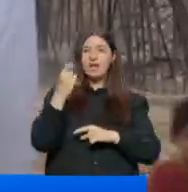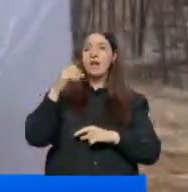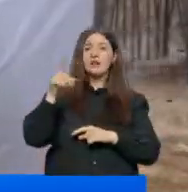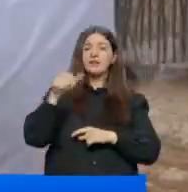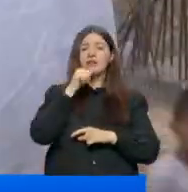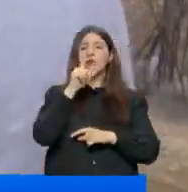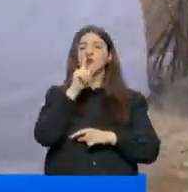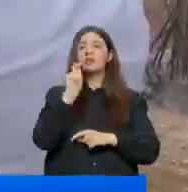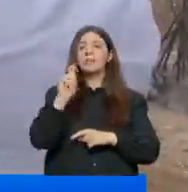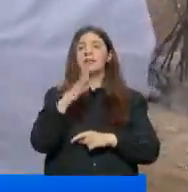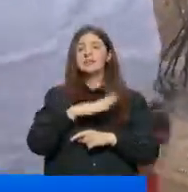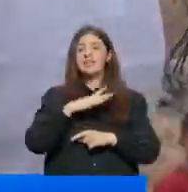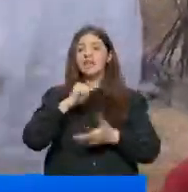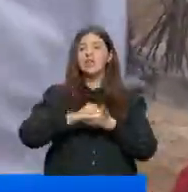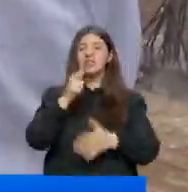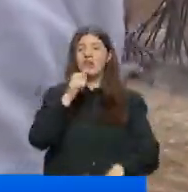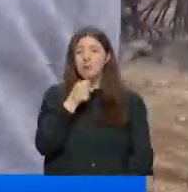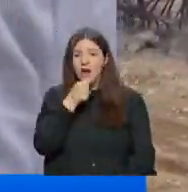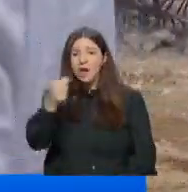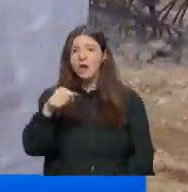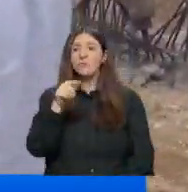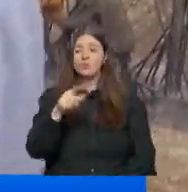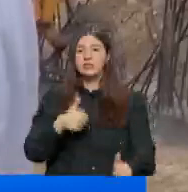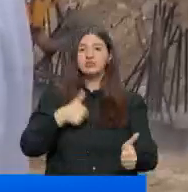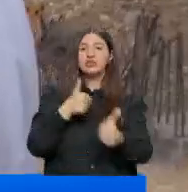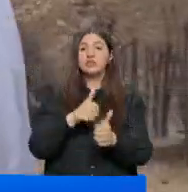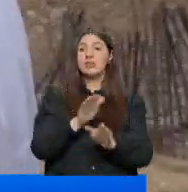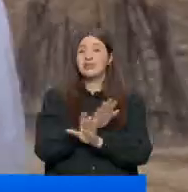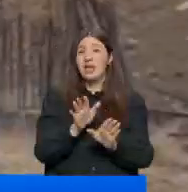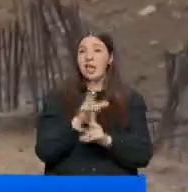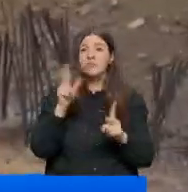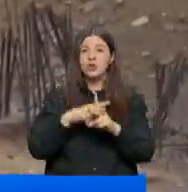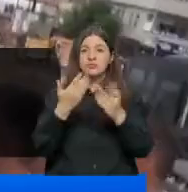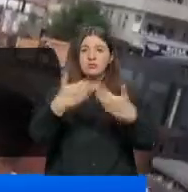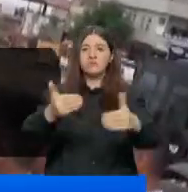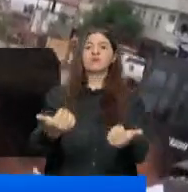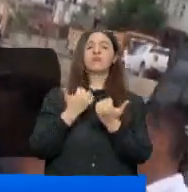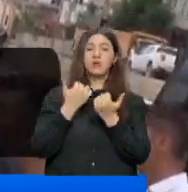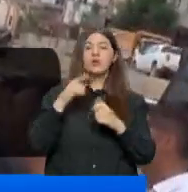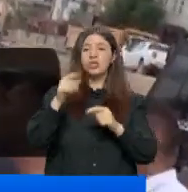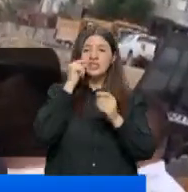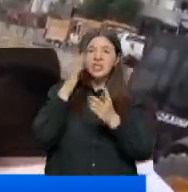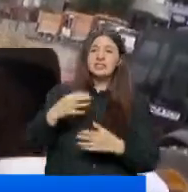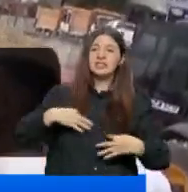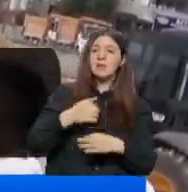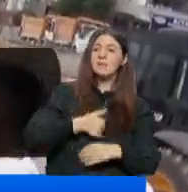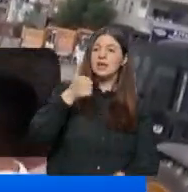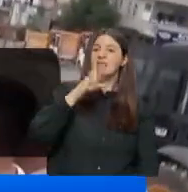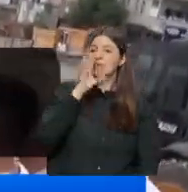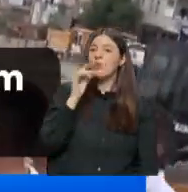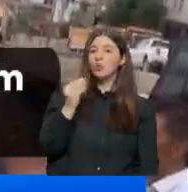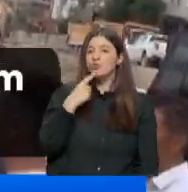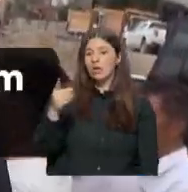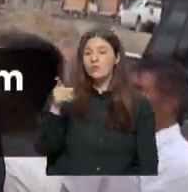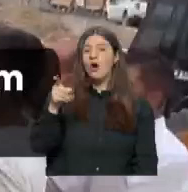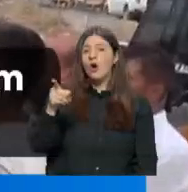Mahir Ünal'a soru sormak isteyen gazeteciye bu kez danışman da değil. Polis engel oldu. Şu şahsın Sayın Bakanım kim olduğunu söyler